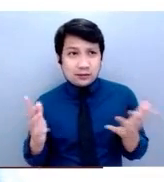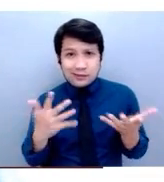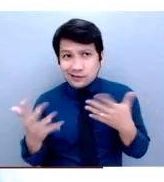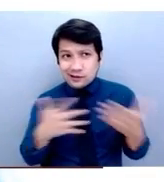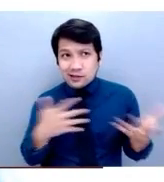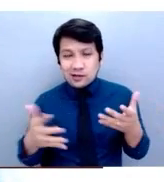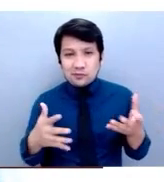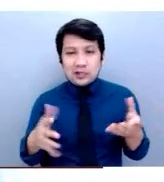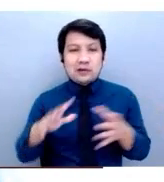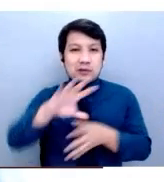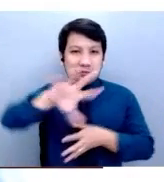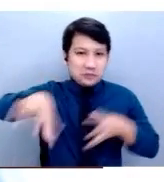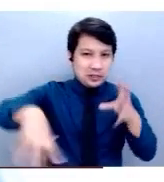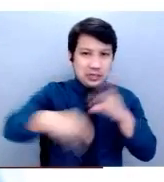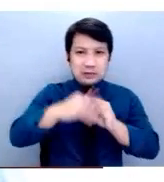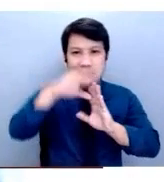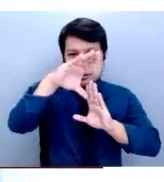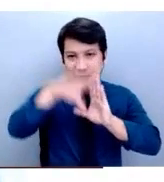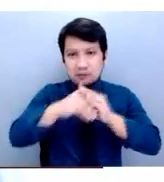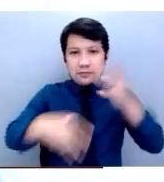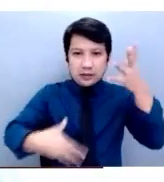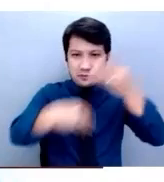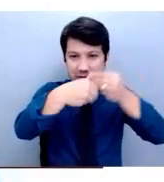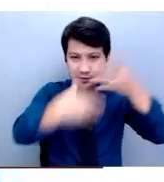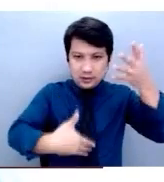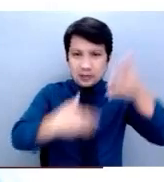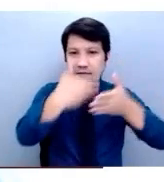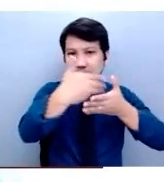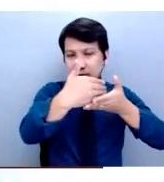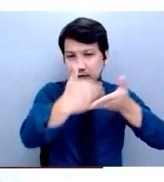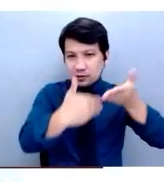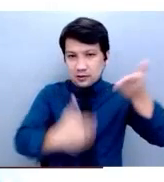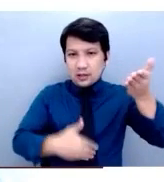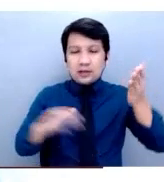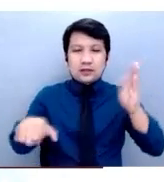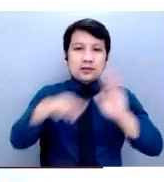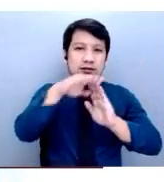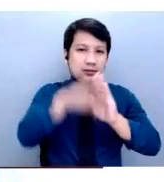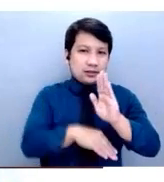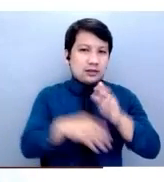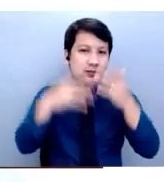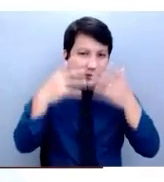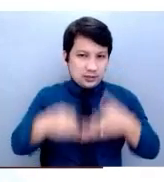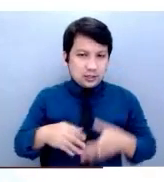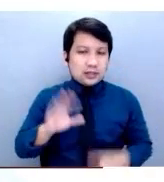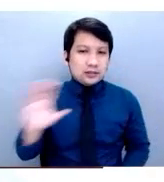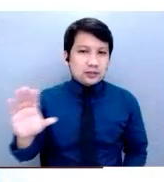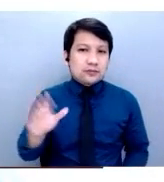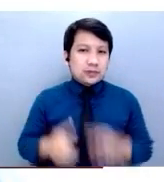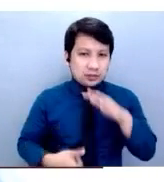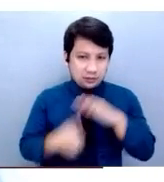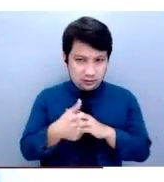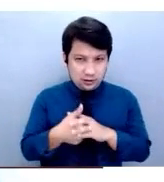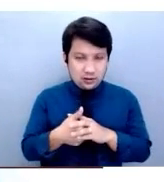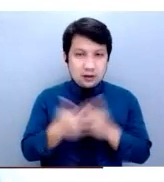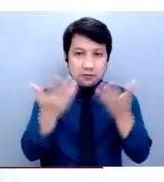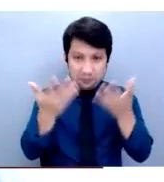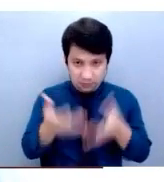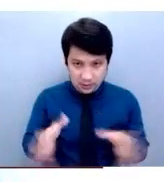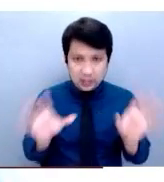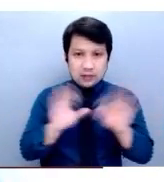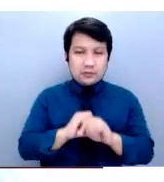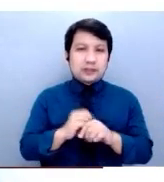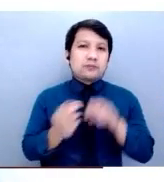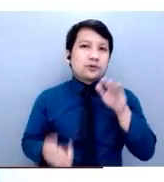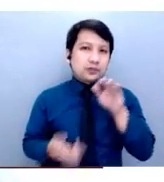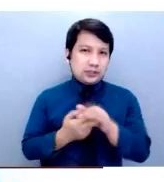Yan ang magiging dapat maging bahagi ng decision kung sakaling lumabas yon after the